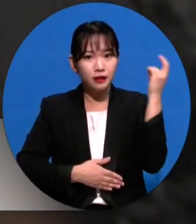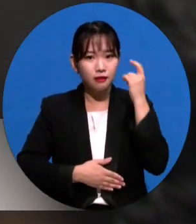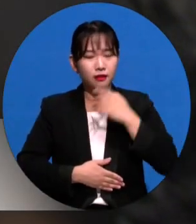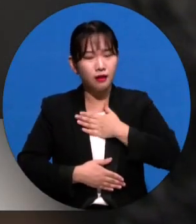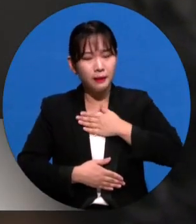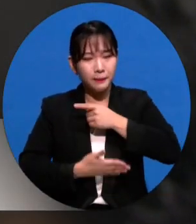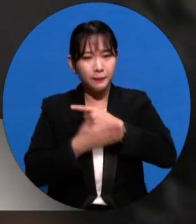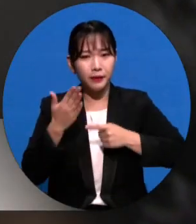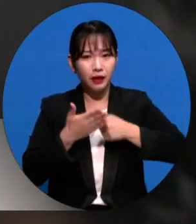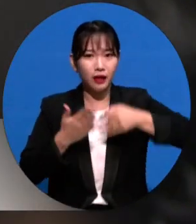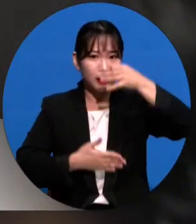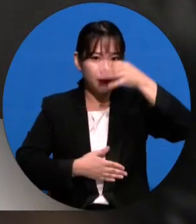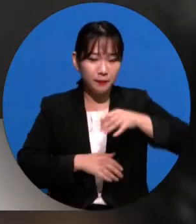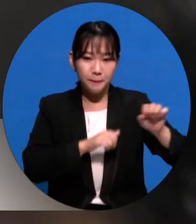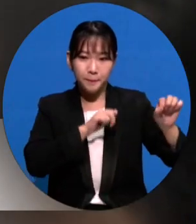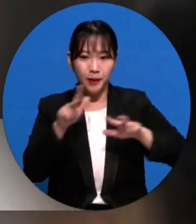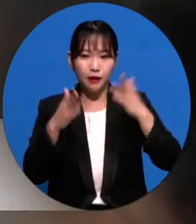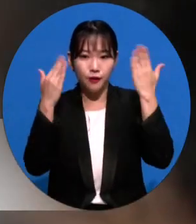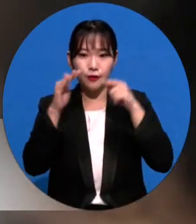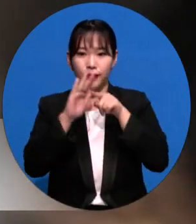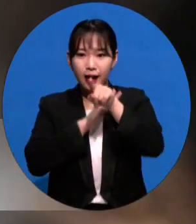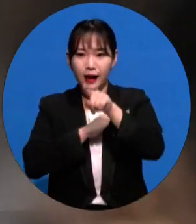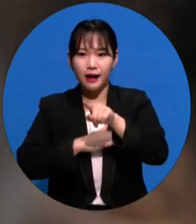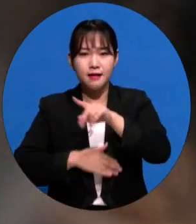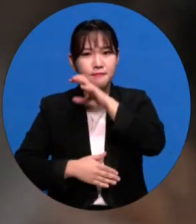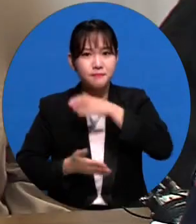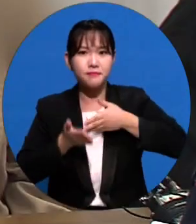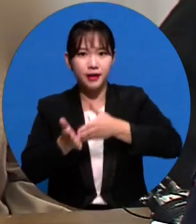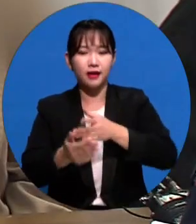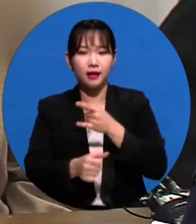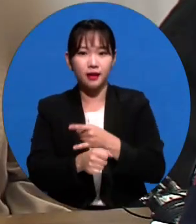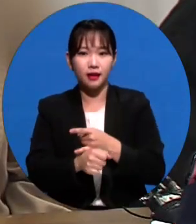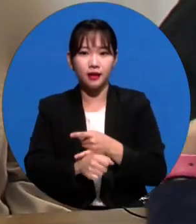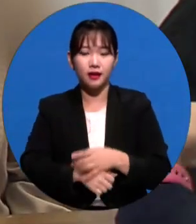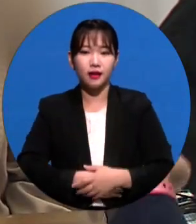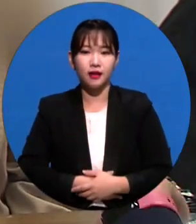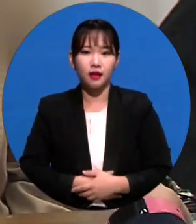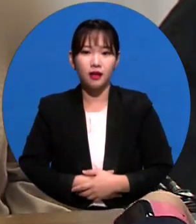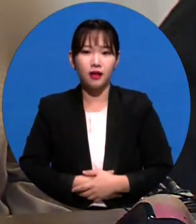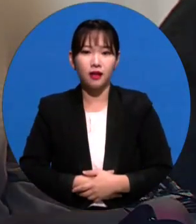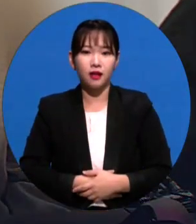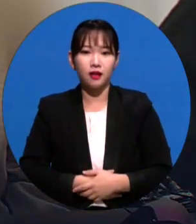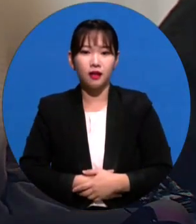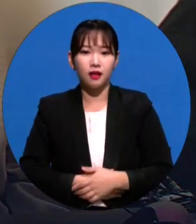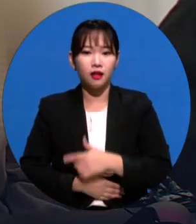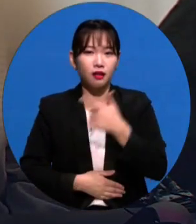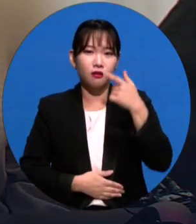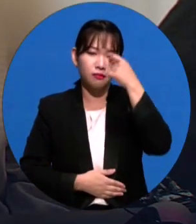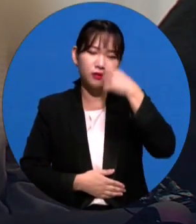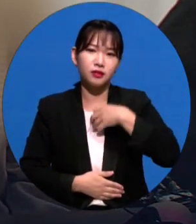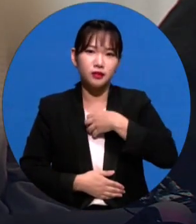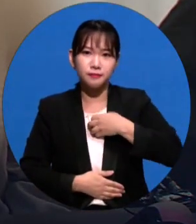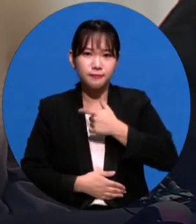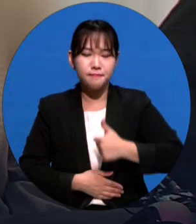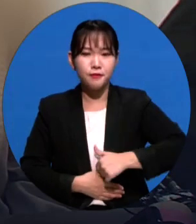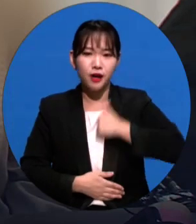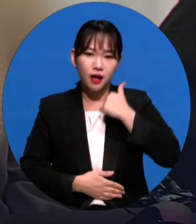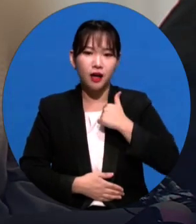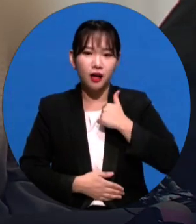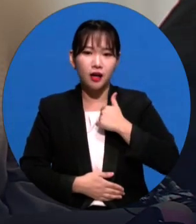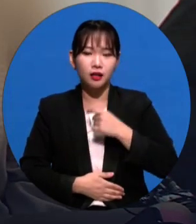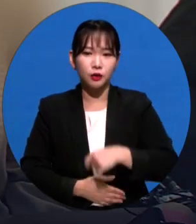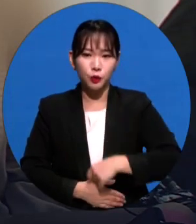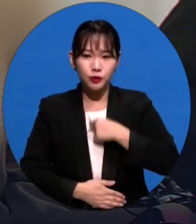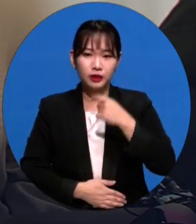피해를 호소하고 있다며 곧바로 학교로 찾아가 항의했습니다. 너무 서글프고 너무 분해서